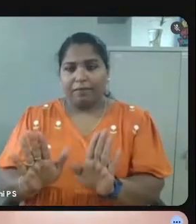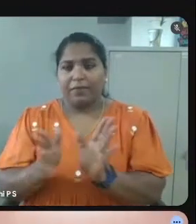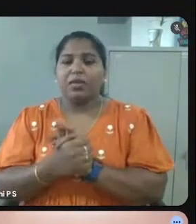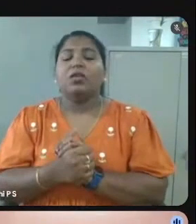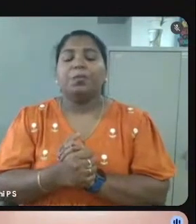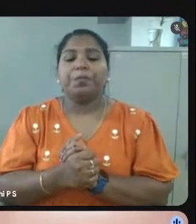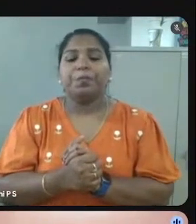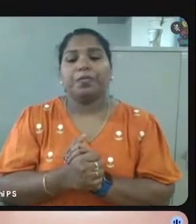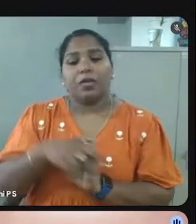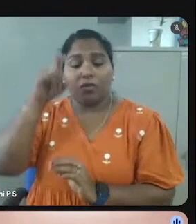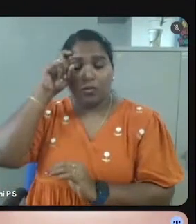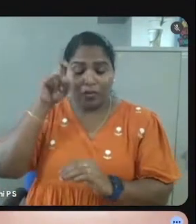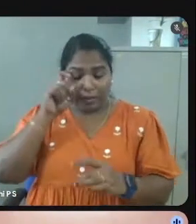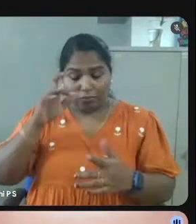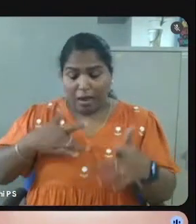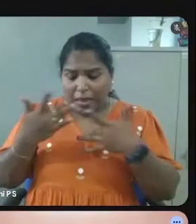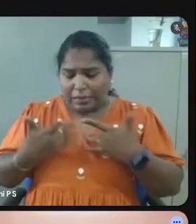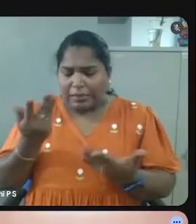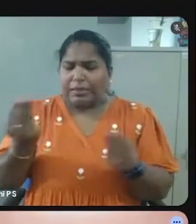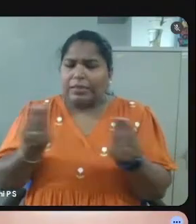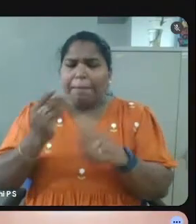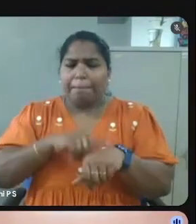സെക്ഷുവാലിറ്റിയും ഒരു സെൽഫ് എസ്റ്റീമും കൂടി